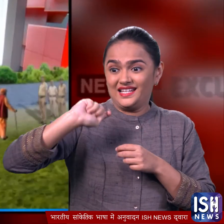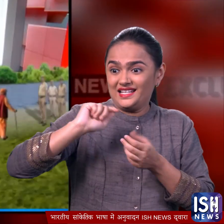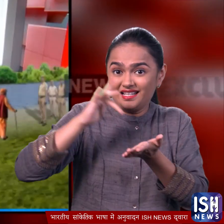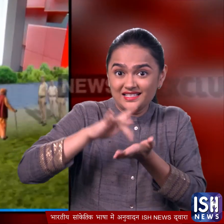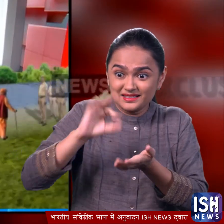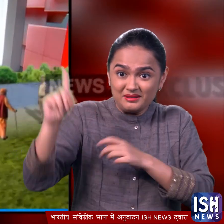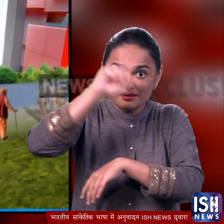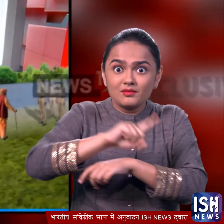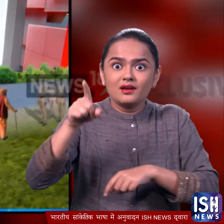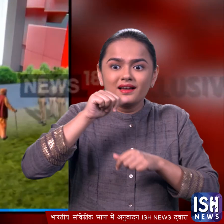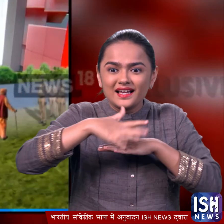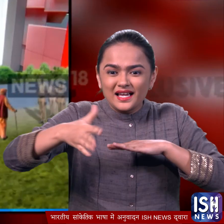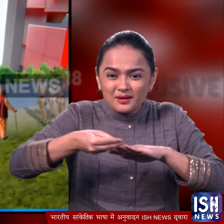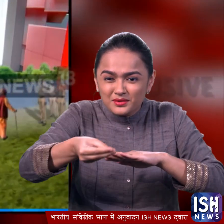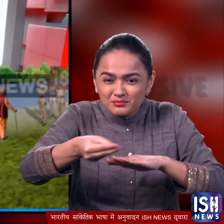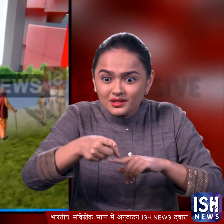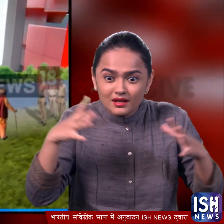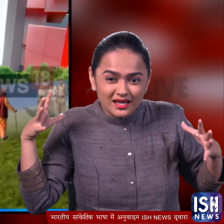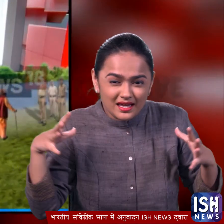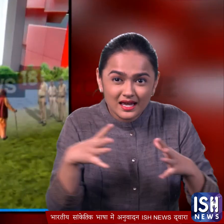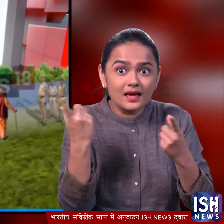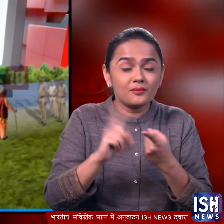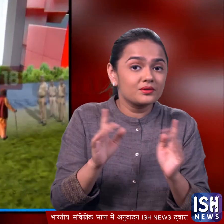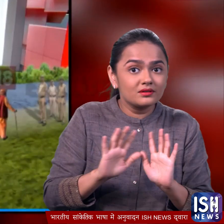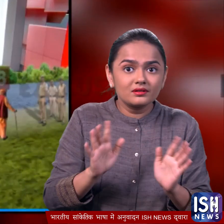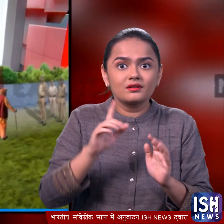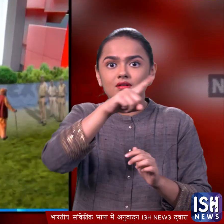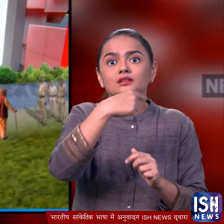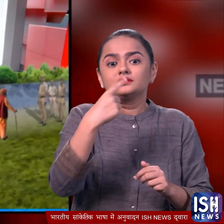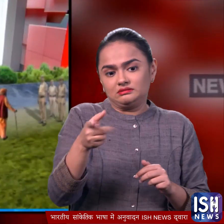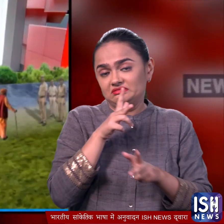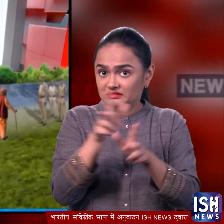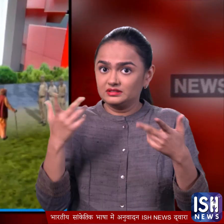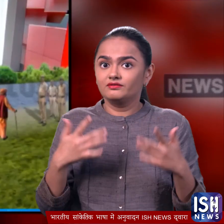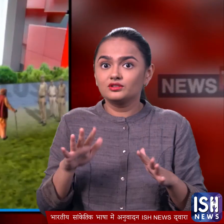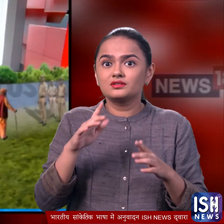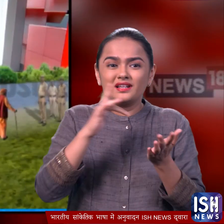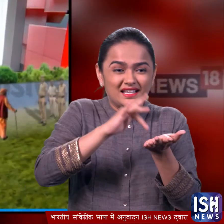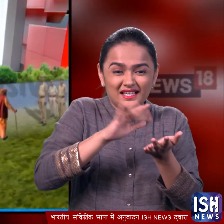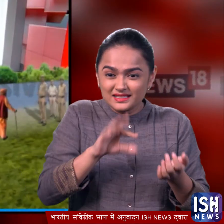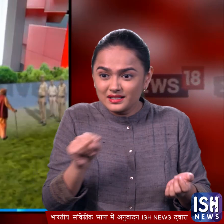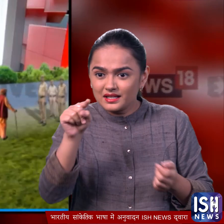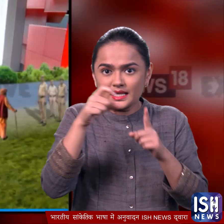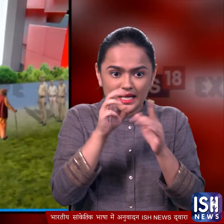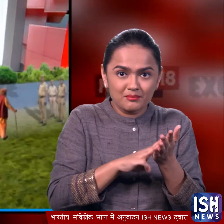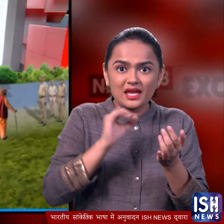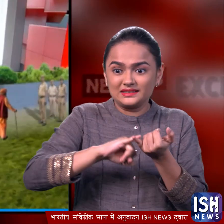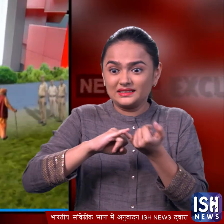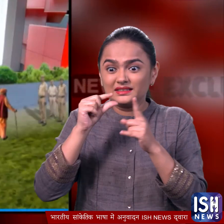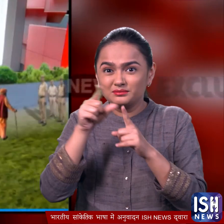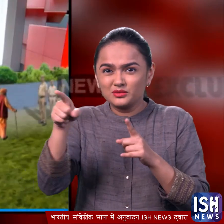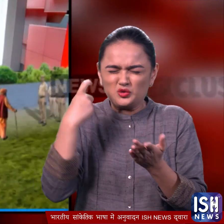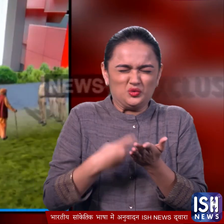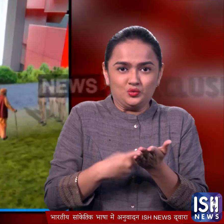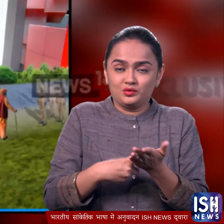में भी मकर संक्रांति के दौरान नदियों के किनारे भीड़ न जुटे, इसके लिए सरकार ने दिशा निर्देश जारी किए और सभी जिलों के डीएम और एसएसपी